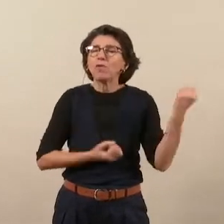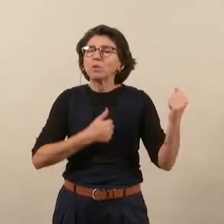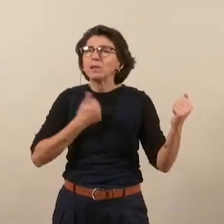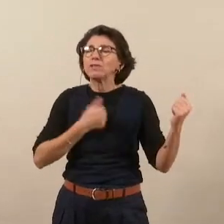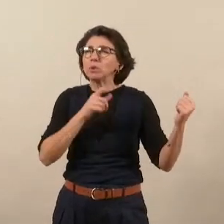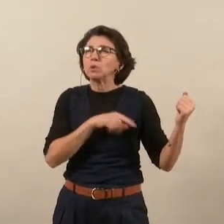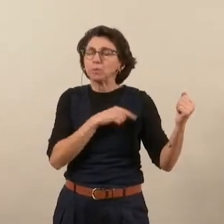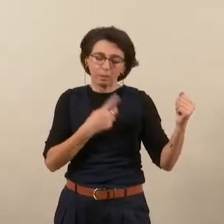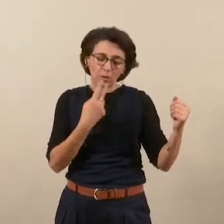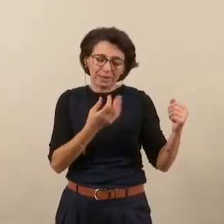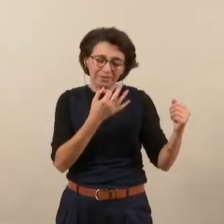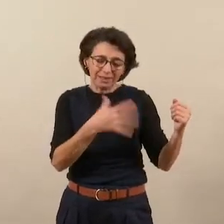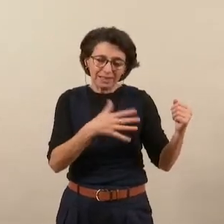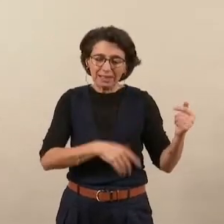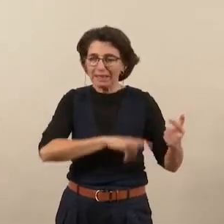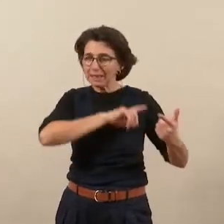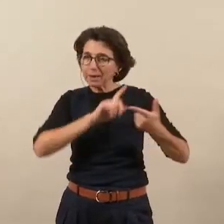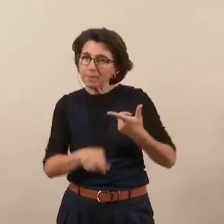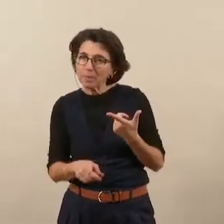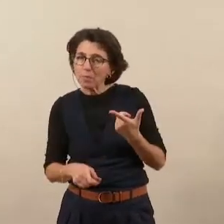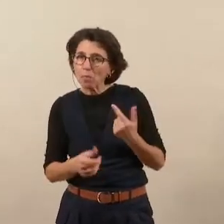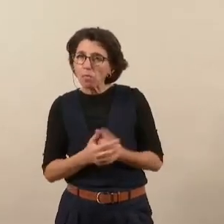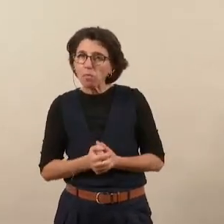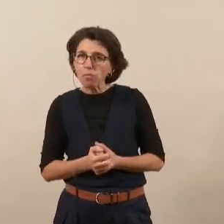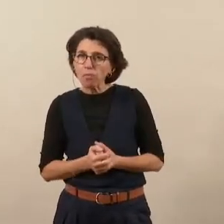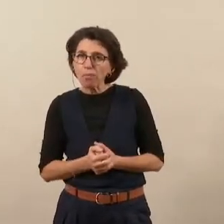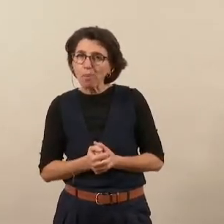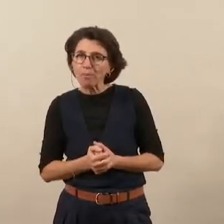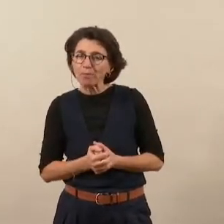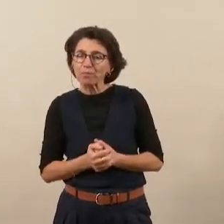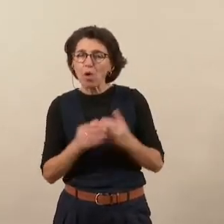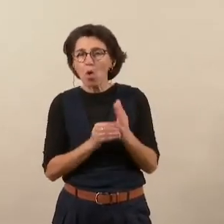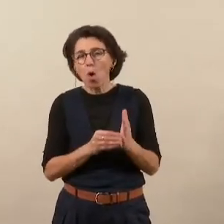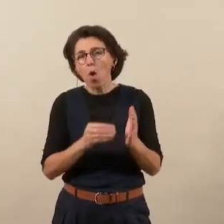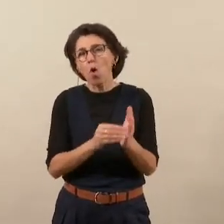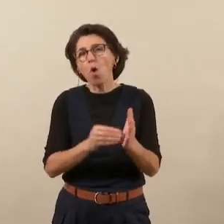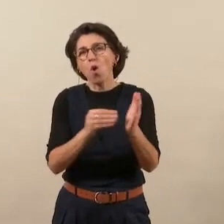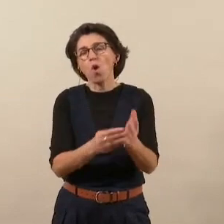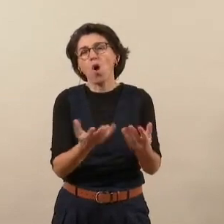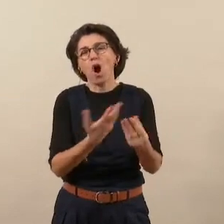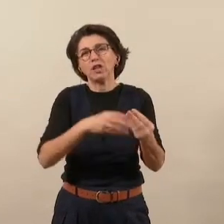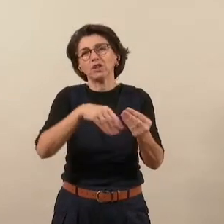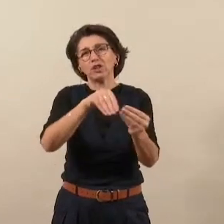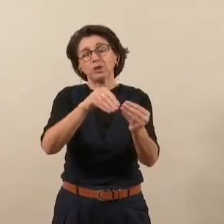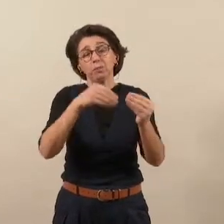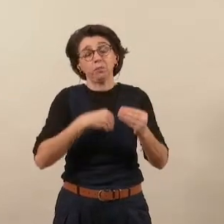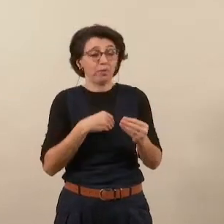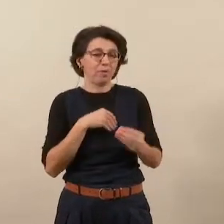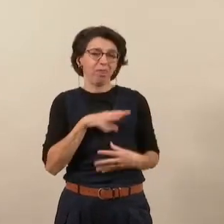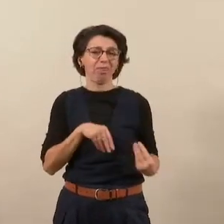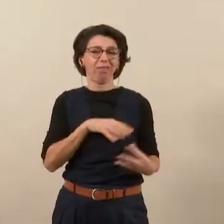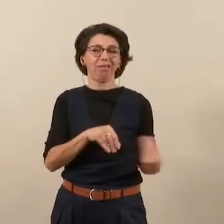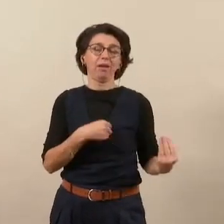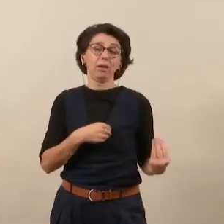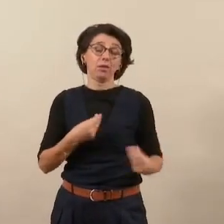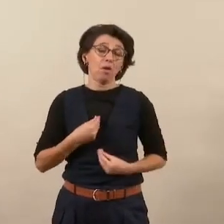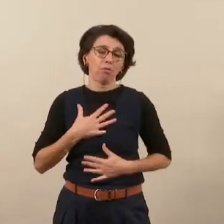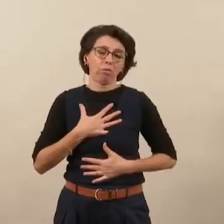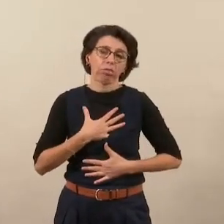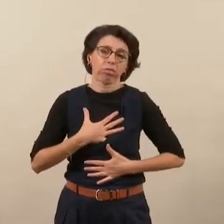dire. Il y a tant à dire sur la fourberie de tous ces rapports que j'en ai la nausée, monsieur le maire. Un jour